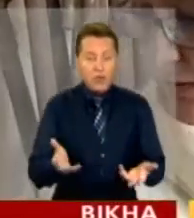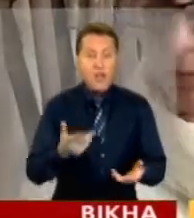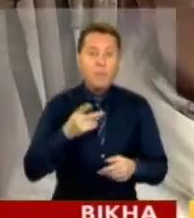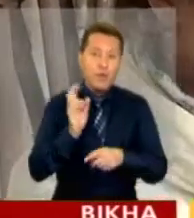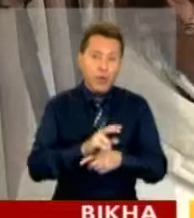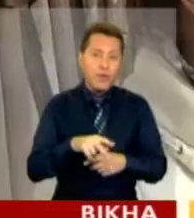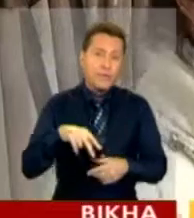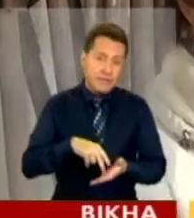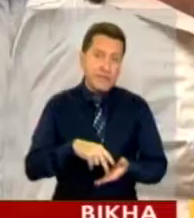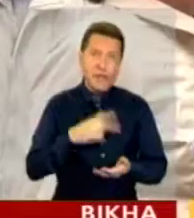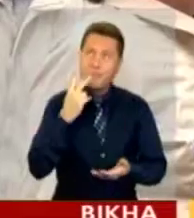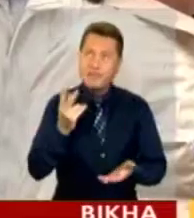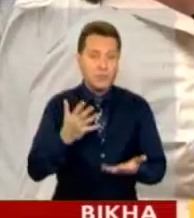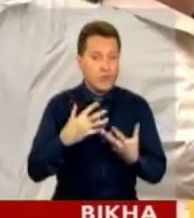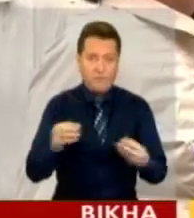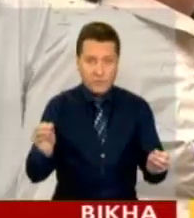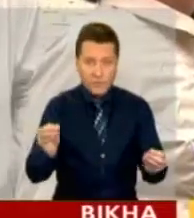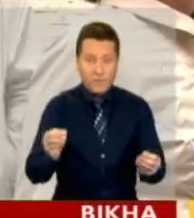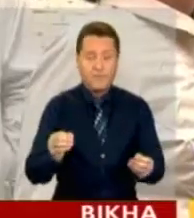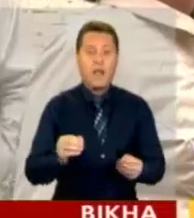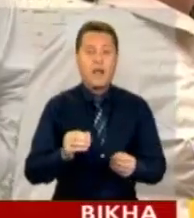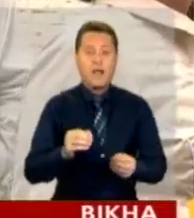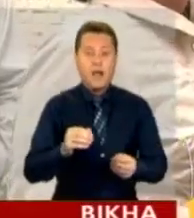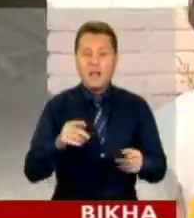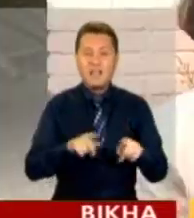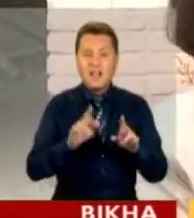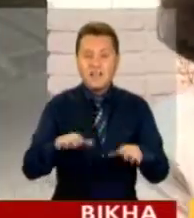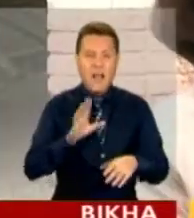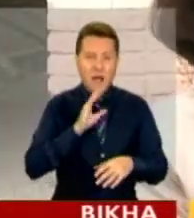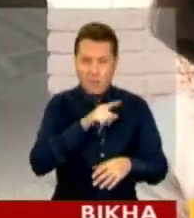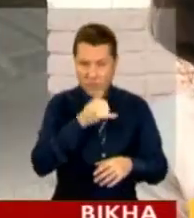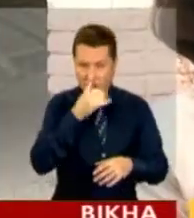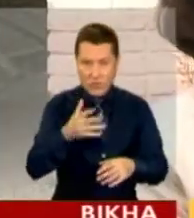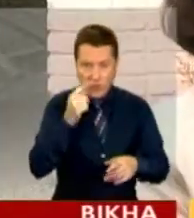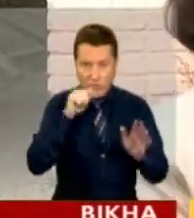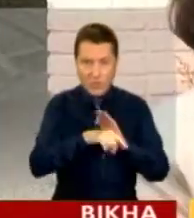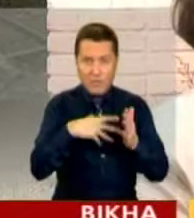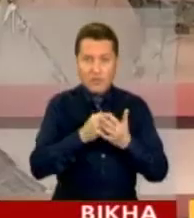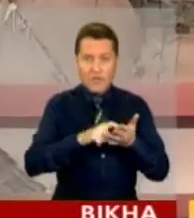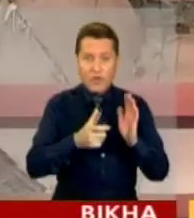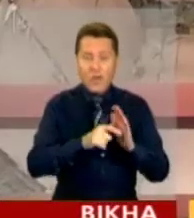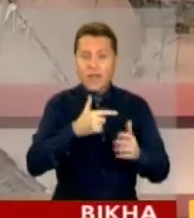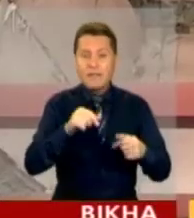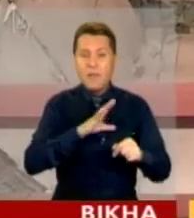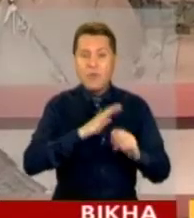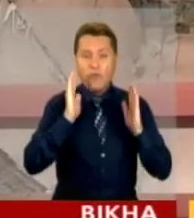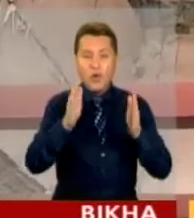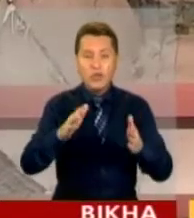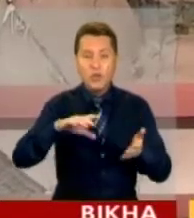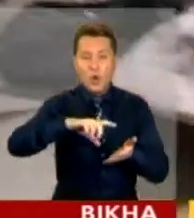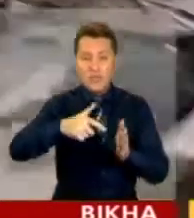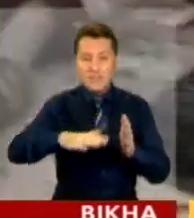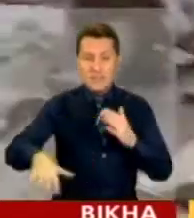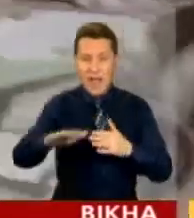приходимо, постоїмо, посмотримо все. Тетяна Махортова так само не може потрапити до своєї квартири. Де був коридор та зала, нині діра на